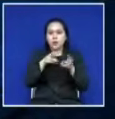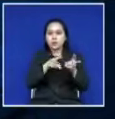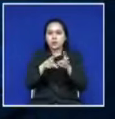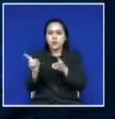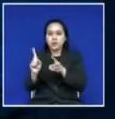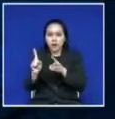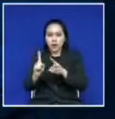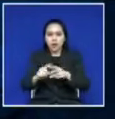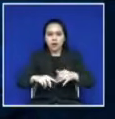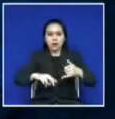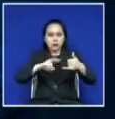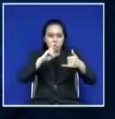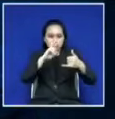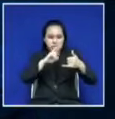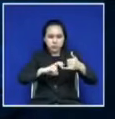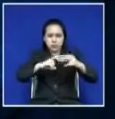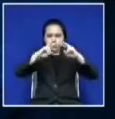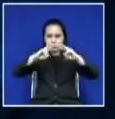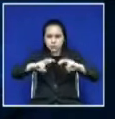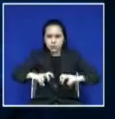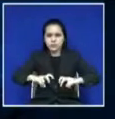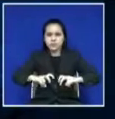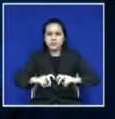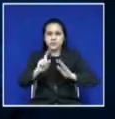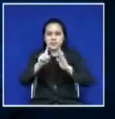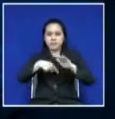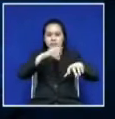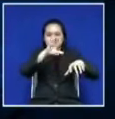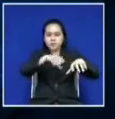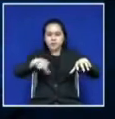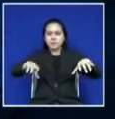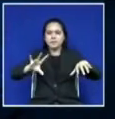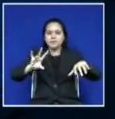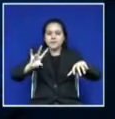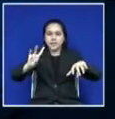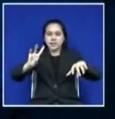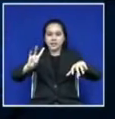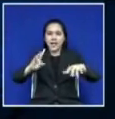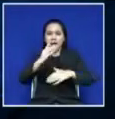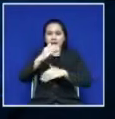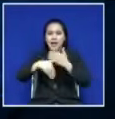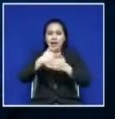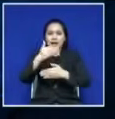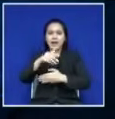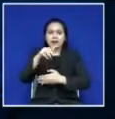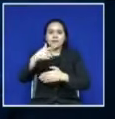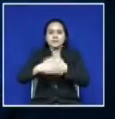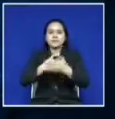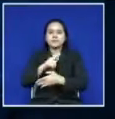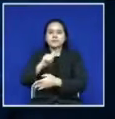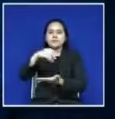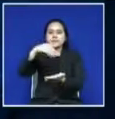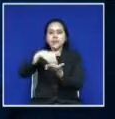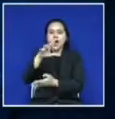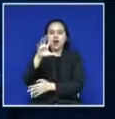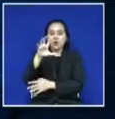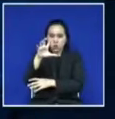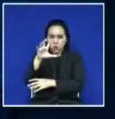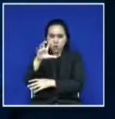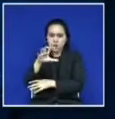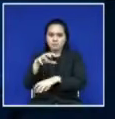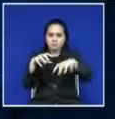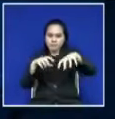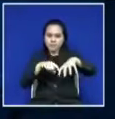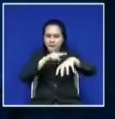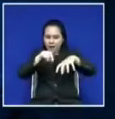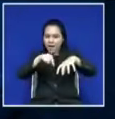ซึ่งโดยเฉพาะในจุดแรกเนี่ย7จุดนะฮะเพิ่มเติมจากที่ตลาดกลางกุ้งเนี่ยที่ท่านปลัดได้กล่าวถึงนะครับก็จะทำให้เสร็จภายใน